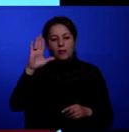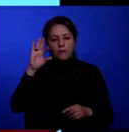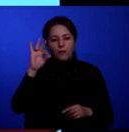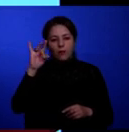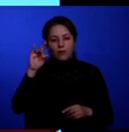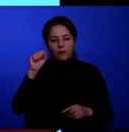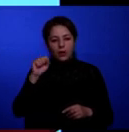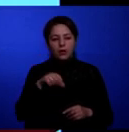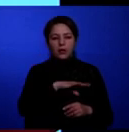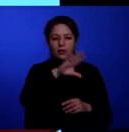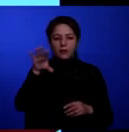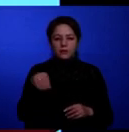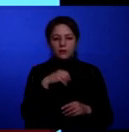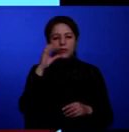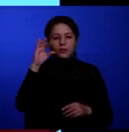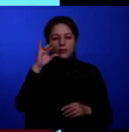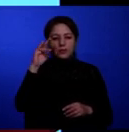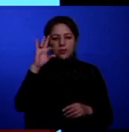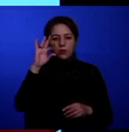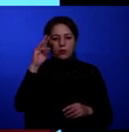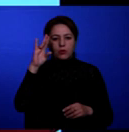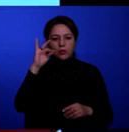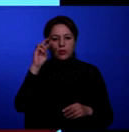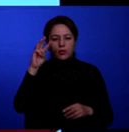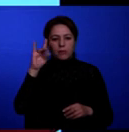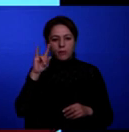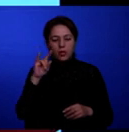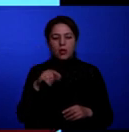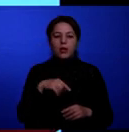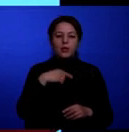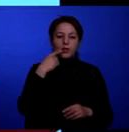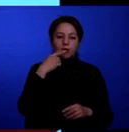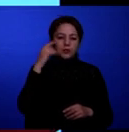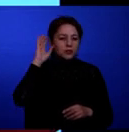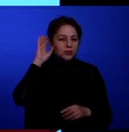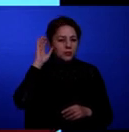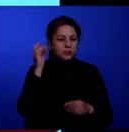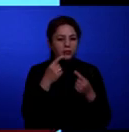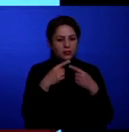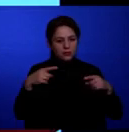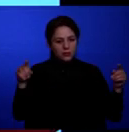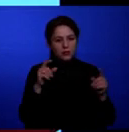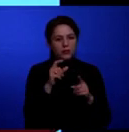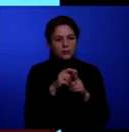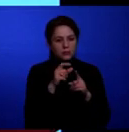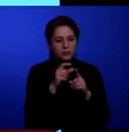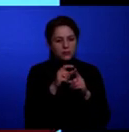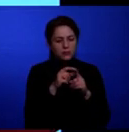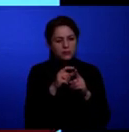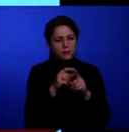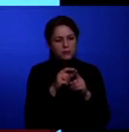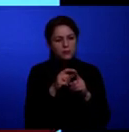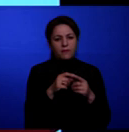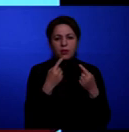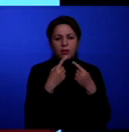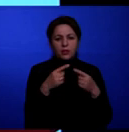слова одной части речи 1 личные по звучанию и написанию но имеющие одинаковые или очень